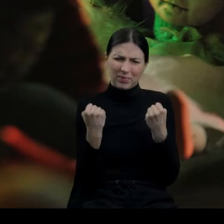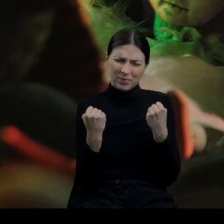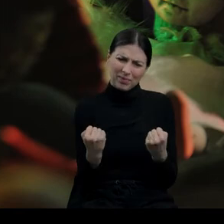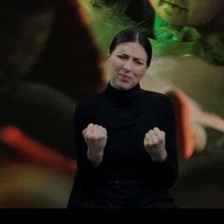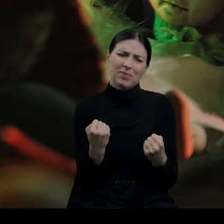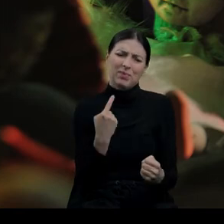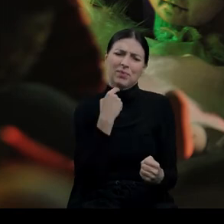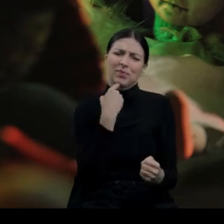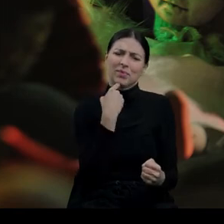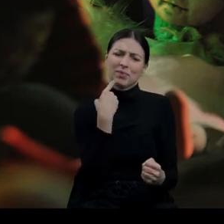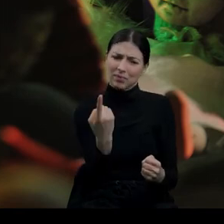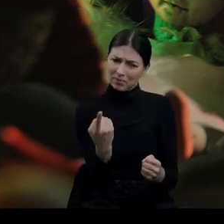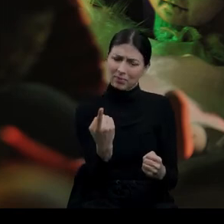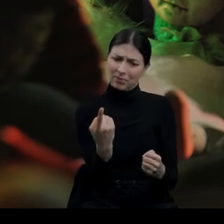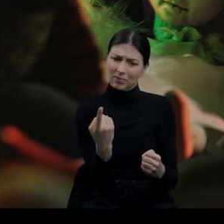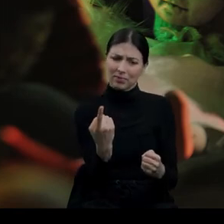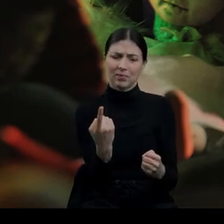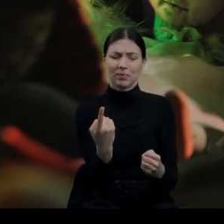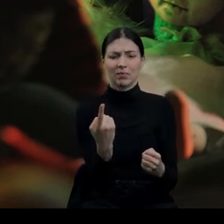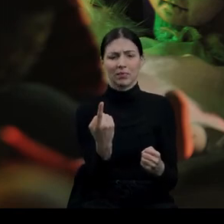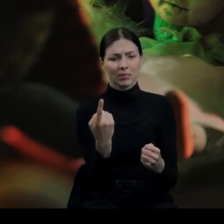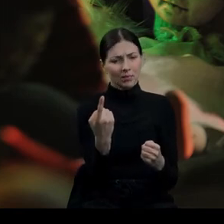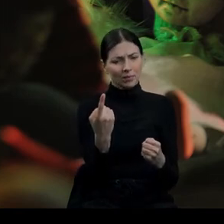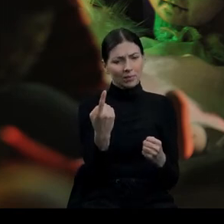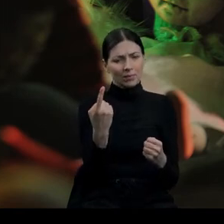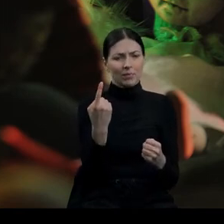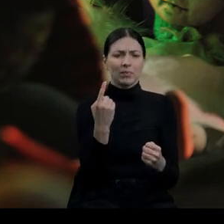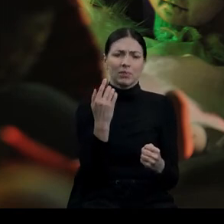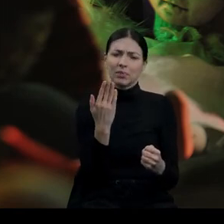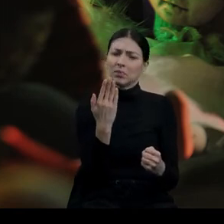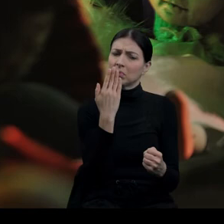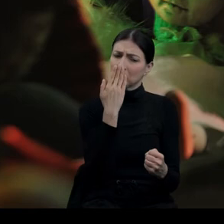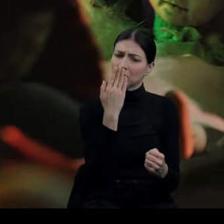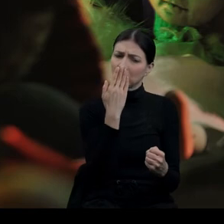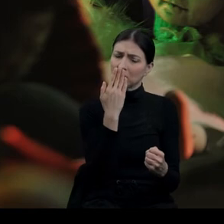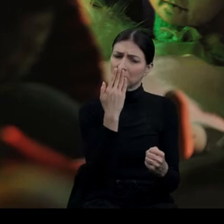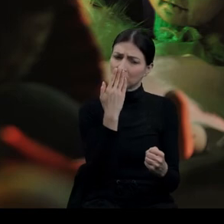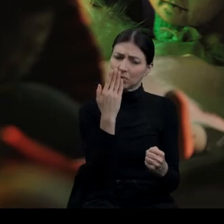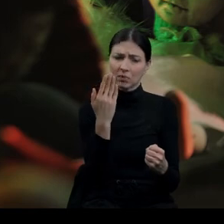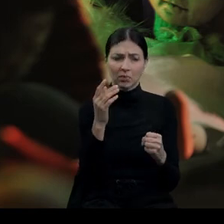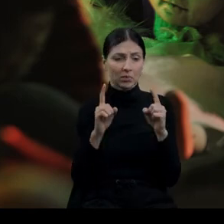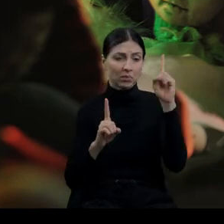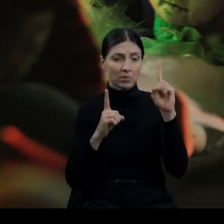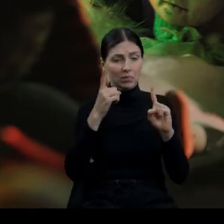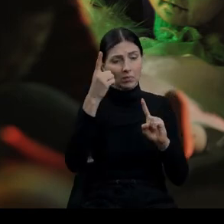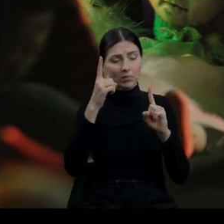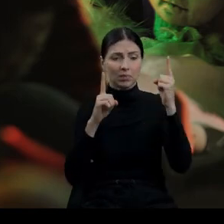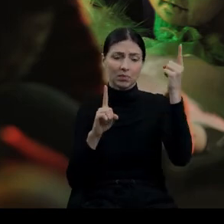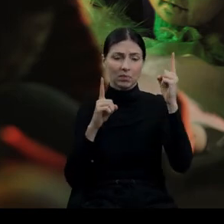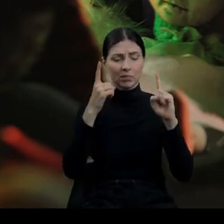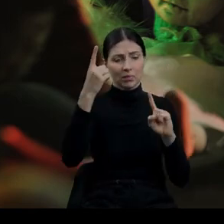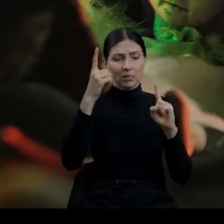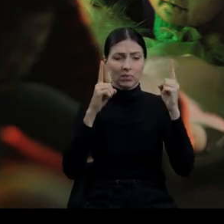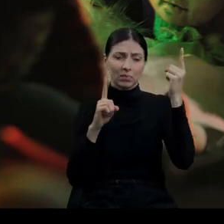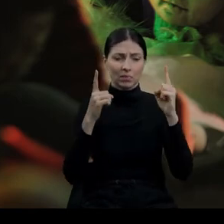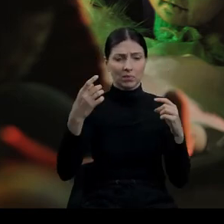tych ostatnich lat, w których studiowałem, to mi się bardzo zmieniło i zmienia cały czas w zasadzie. Ale na ten moment, tak